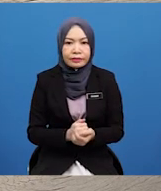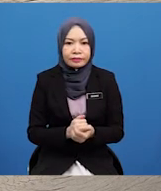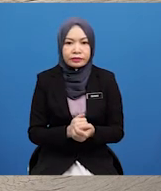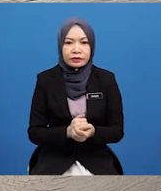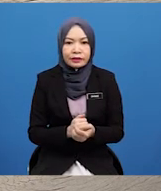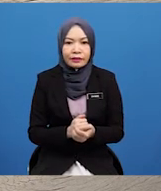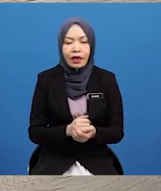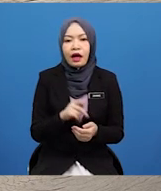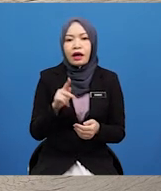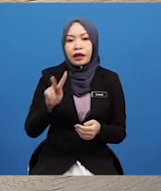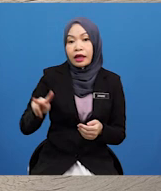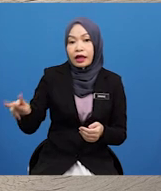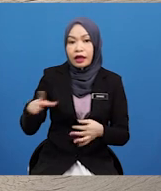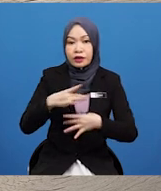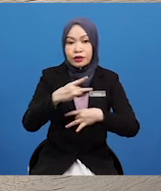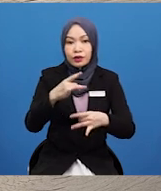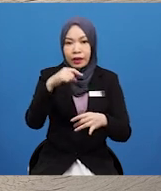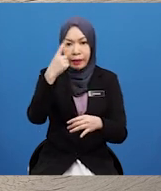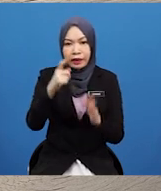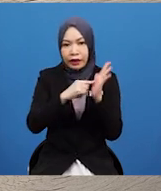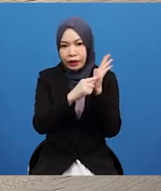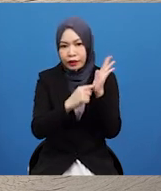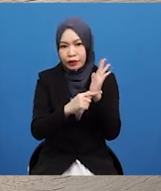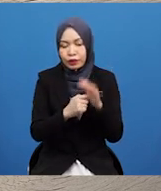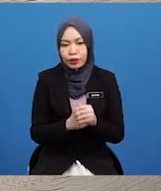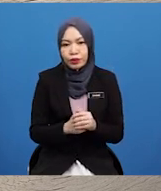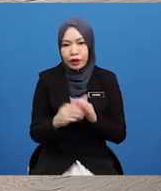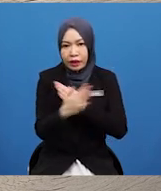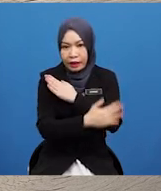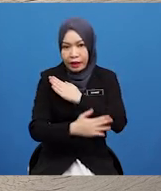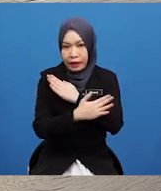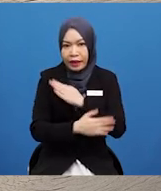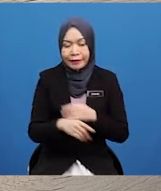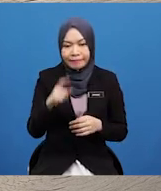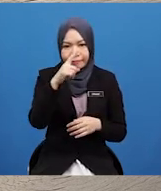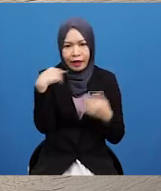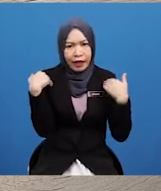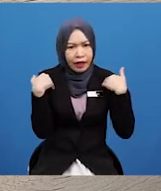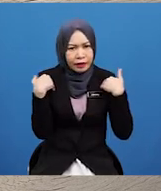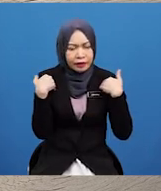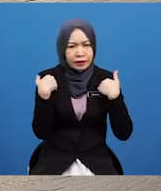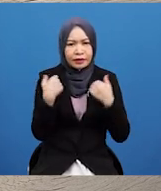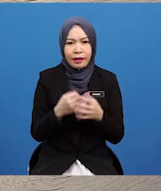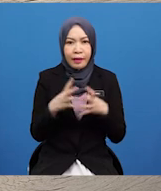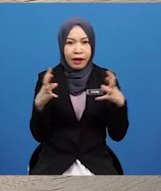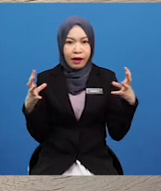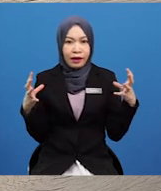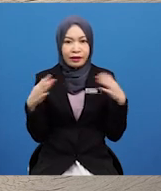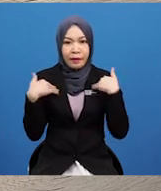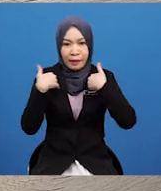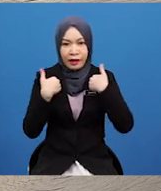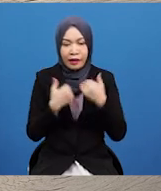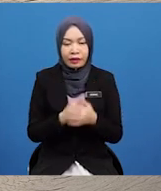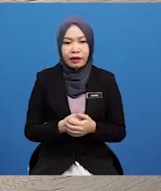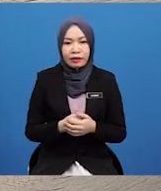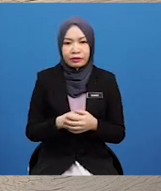Kanak-kanak suka berkunjung ke zoo negara kerana terdapat berbagai binatang yang berasal dari seluruh